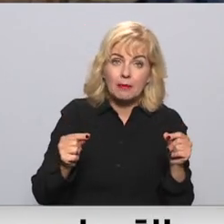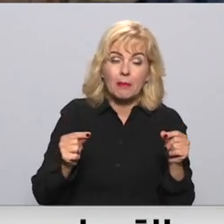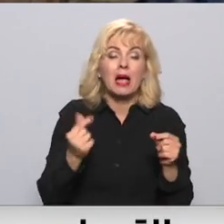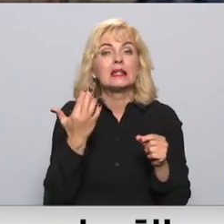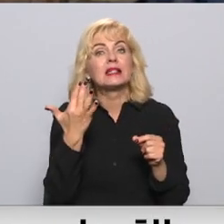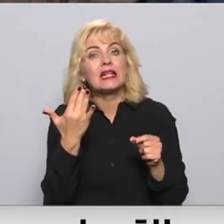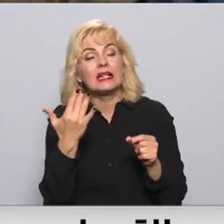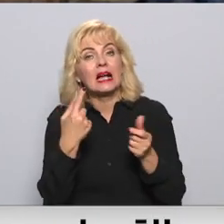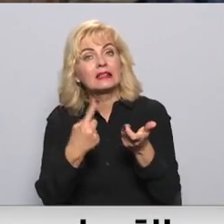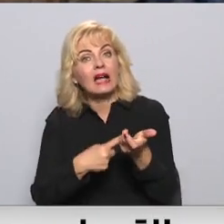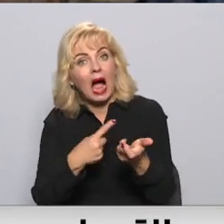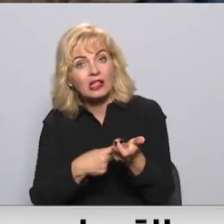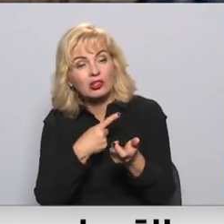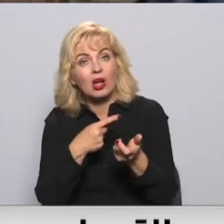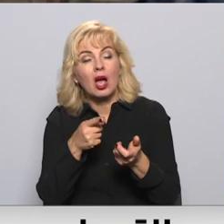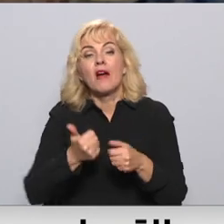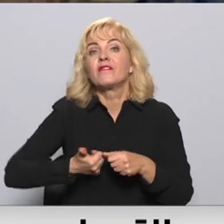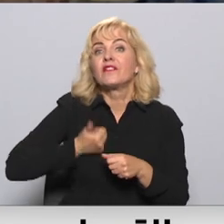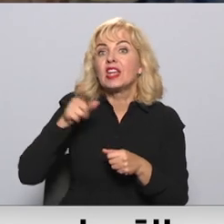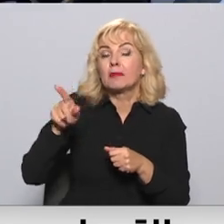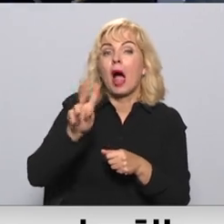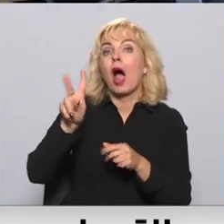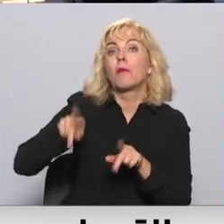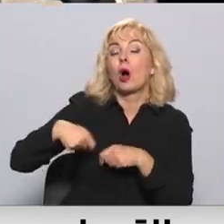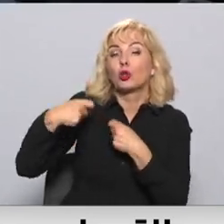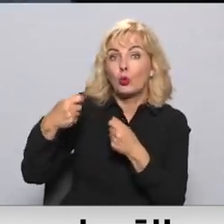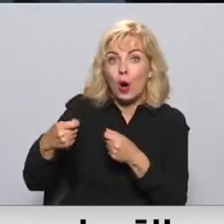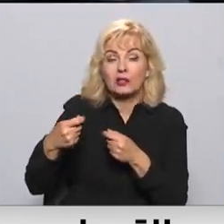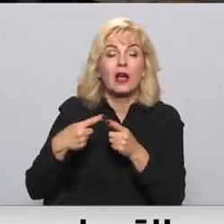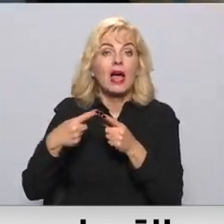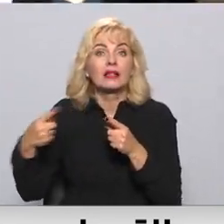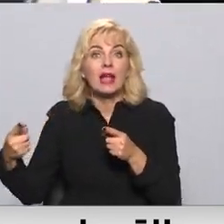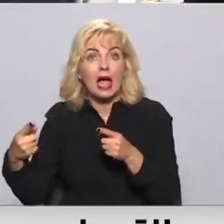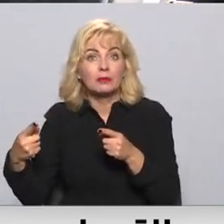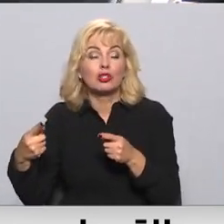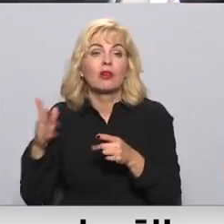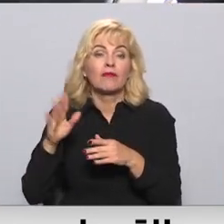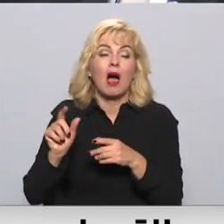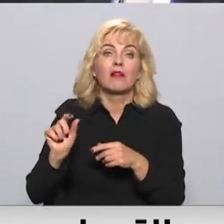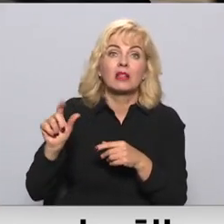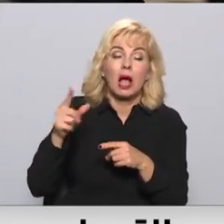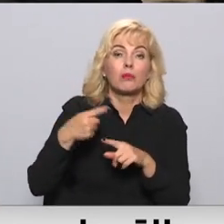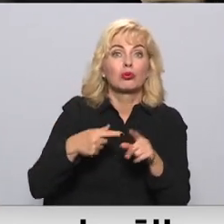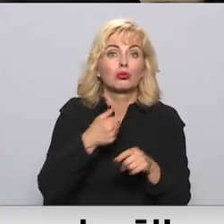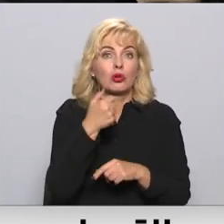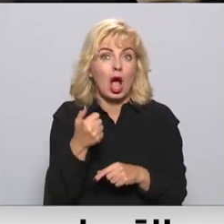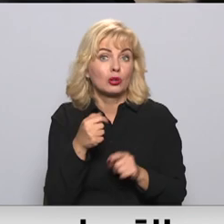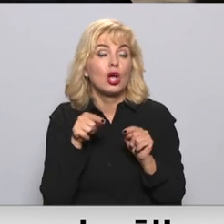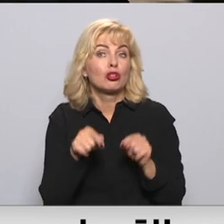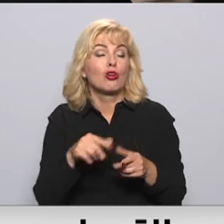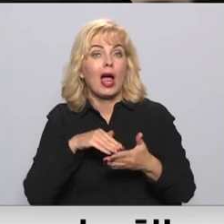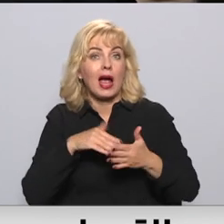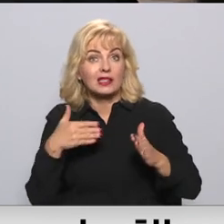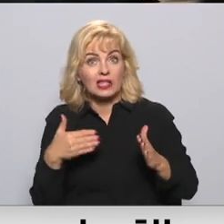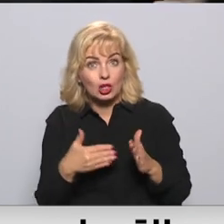daudzumiem, ar operatoriem, kam ir nodots. Šeit tas termiņš varētu būt liels, varētu būt pat pusgads. Šī